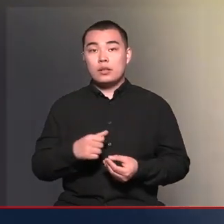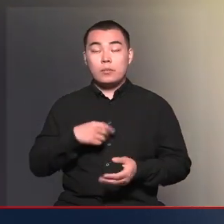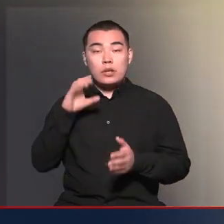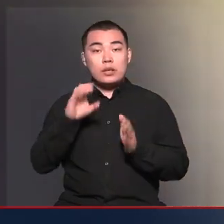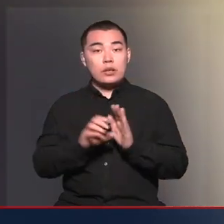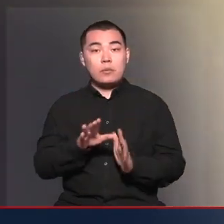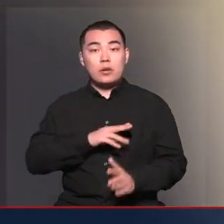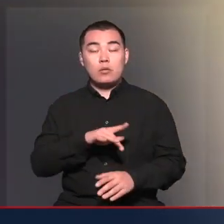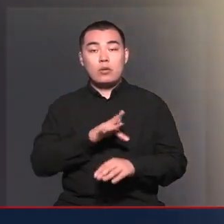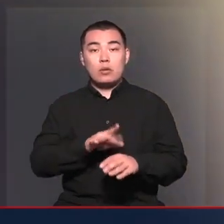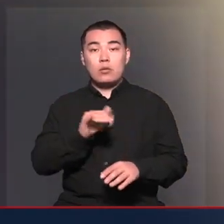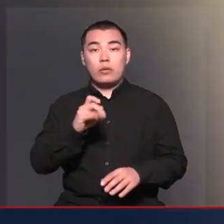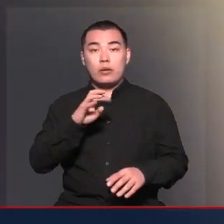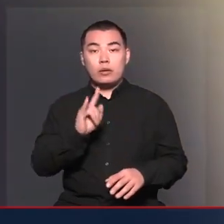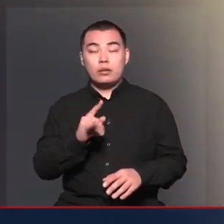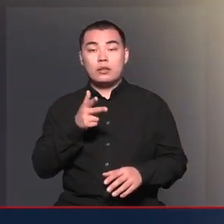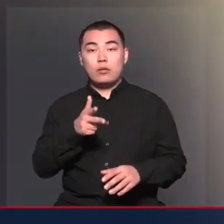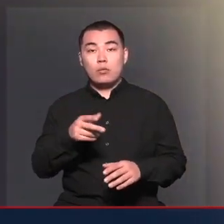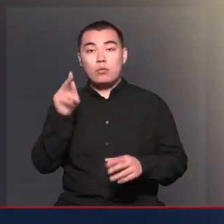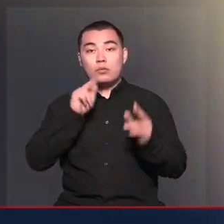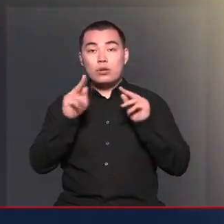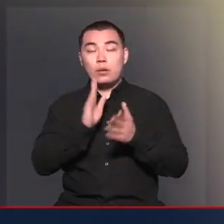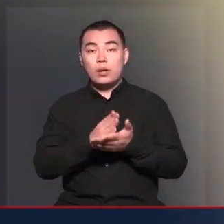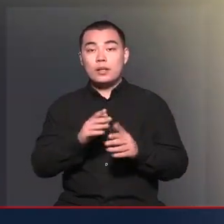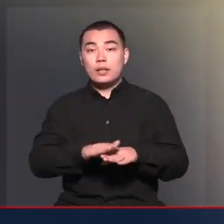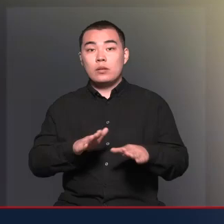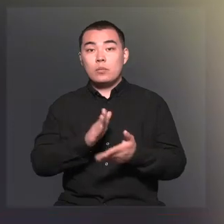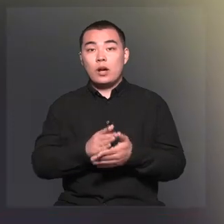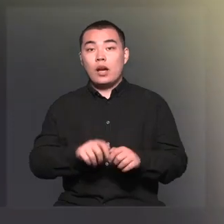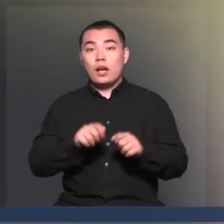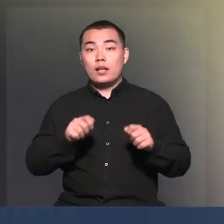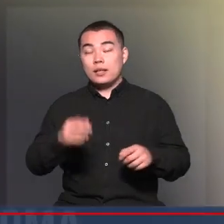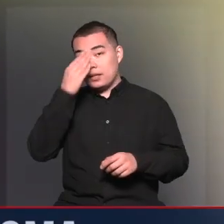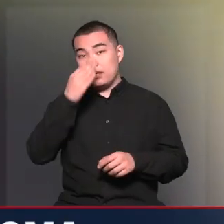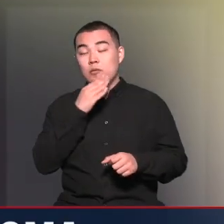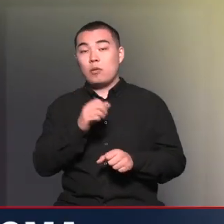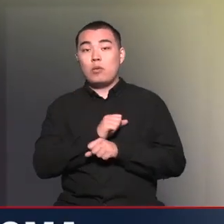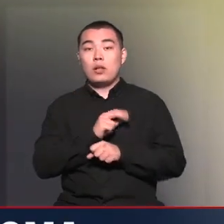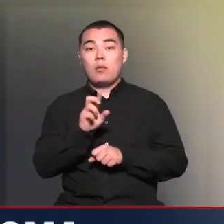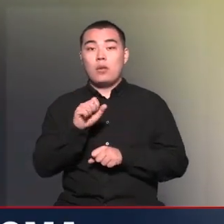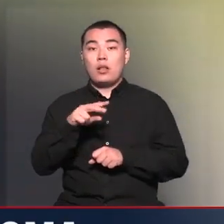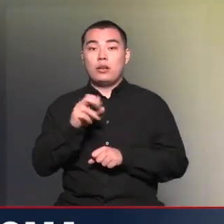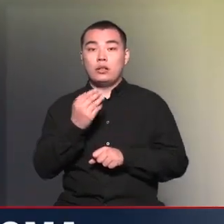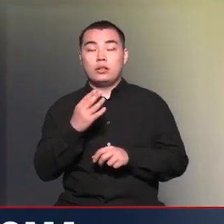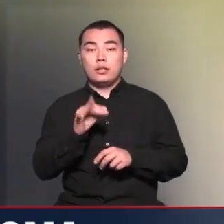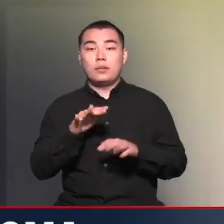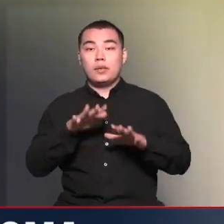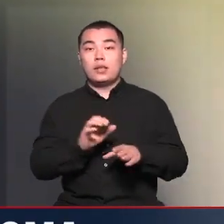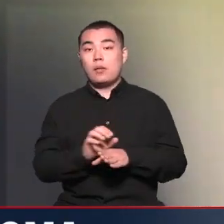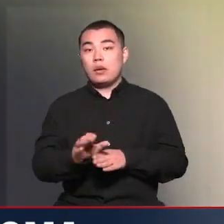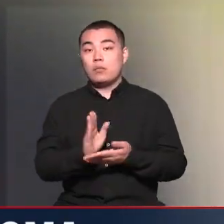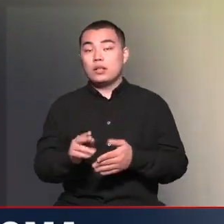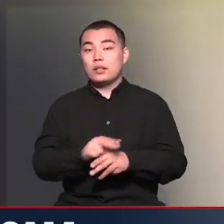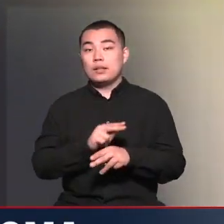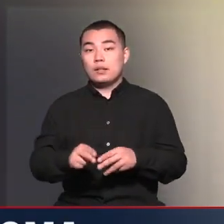В городе Кульсары свыше 3000 учеников. Для детей будет организован летний отдых в Балхаше, а также мы их направим в